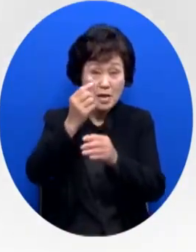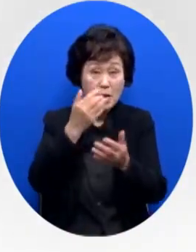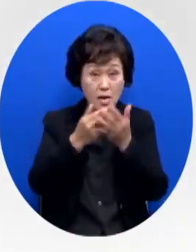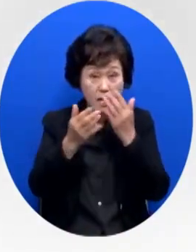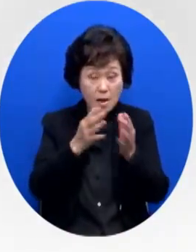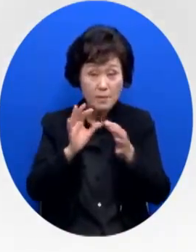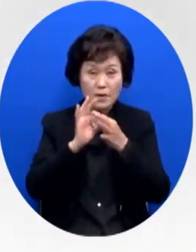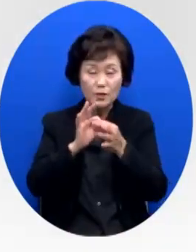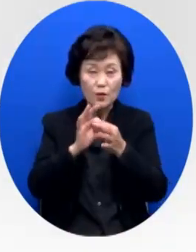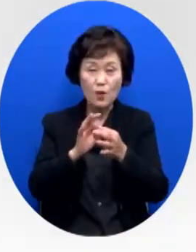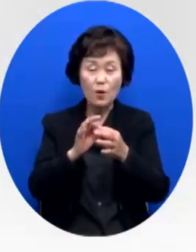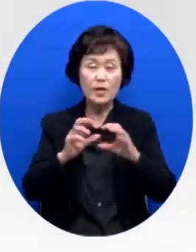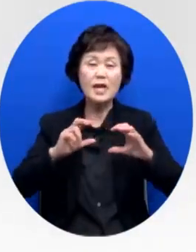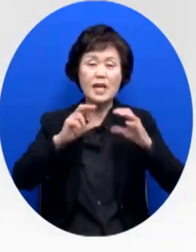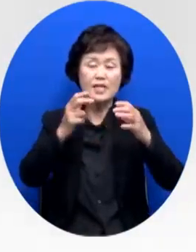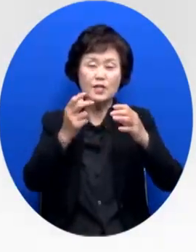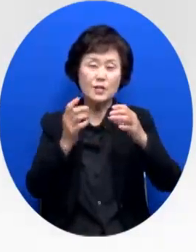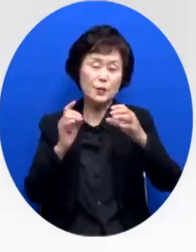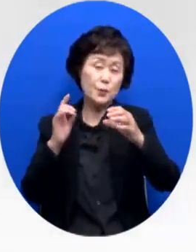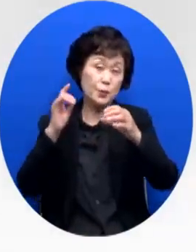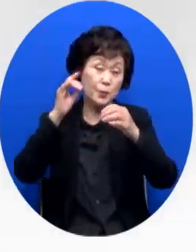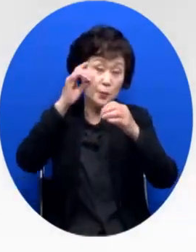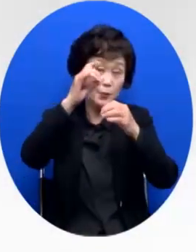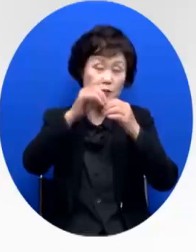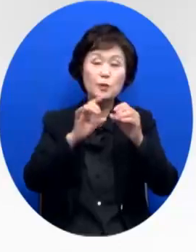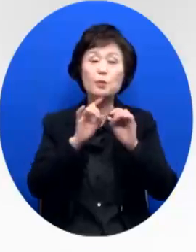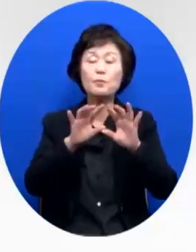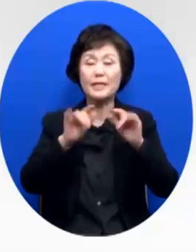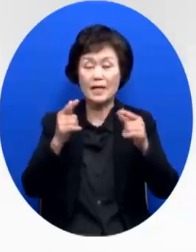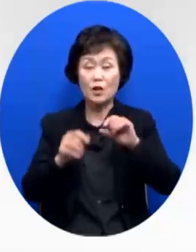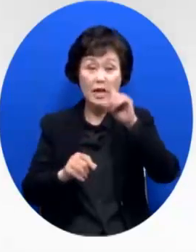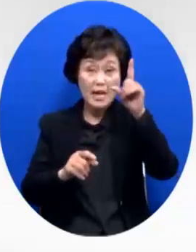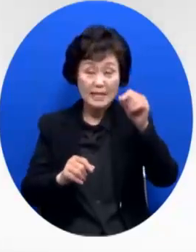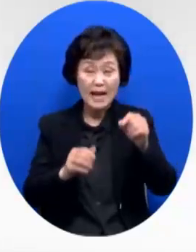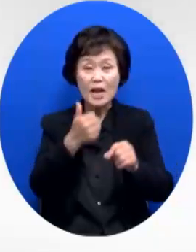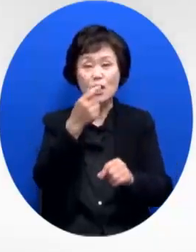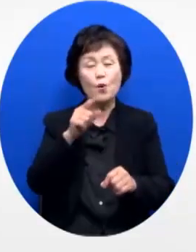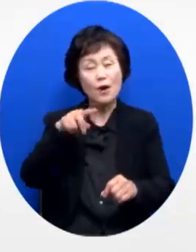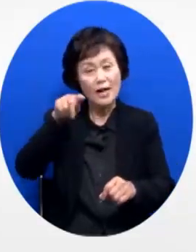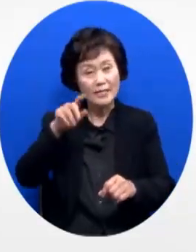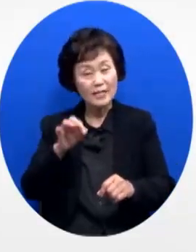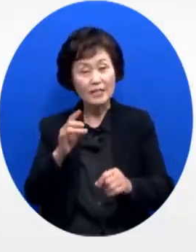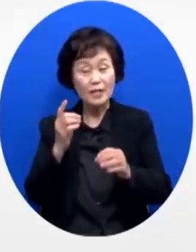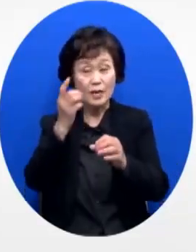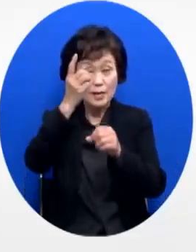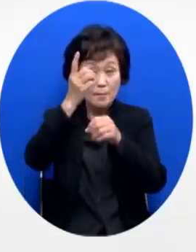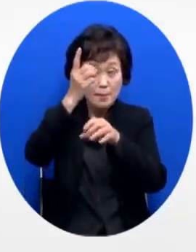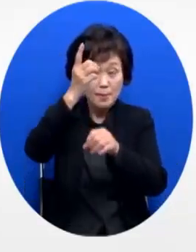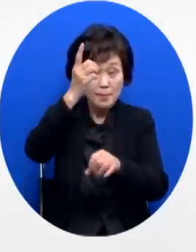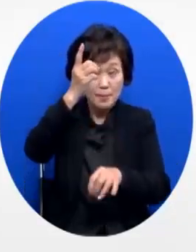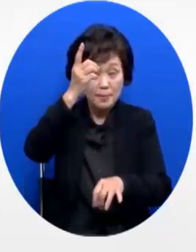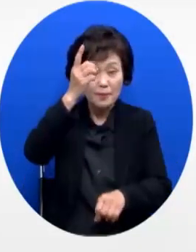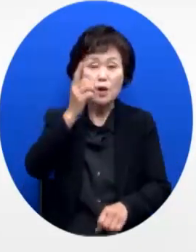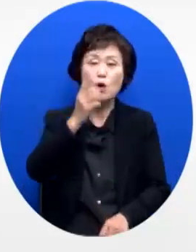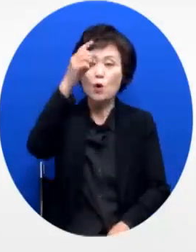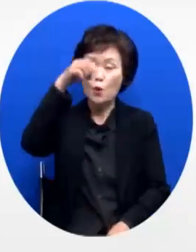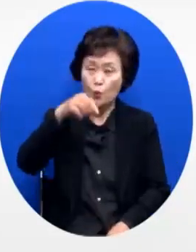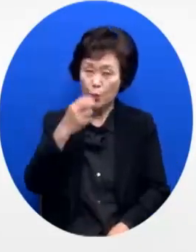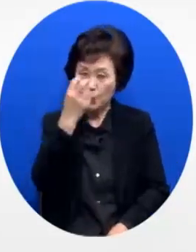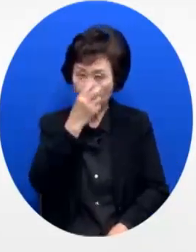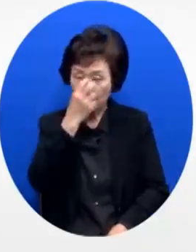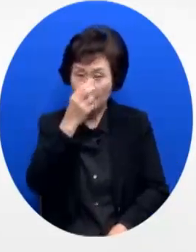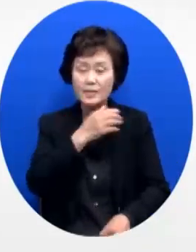우리나라는 지구 궤도 위성뿐만 아니라 달이나 화성 등을 대상으로 한 독자적인 우주 탐사 능력을 확보할 수 있을 것으로